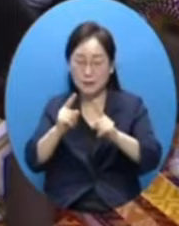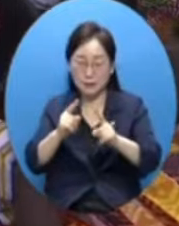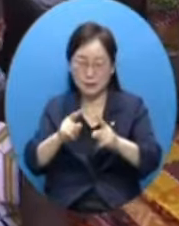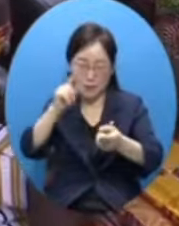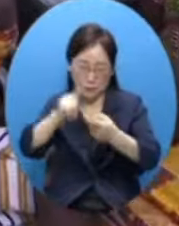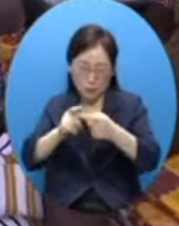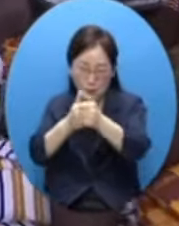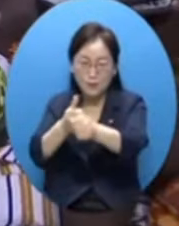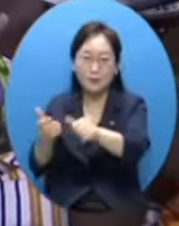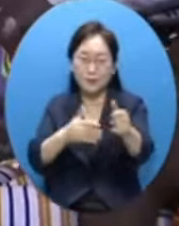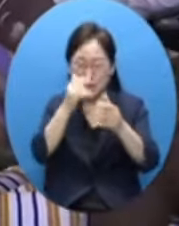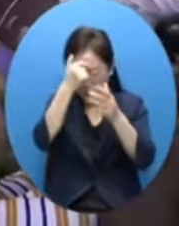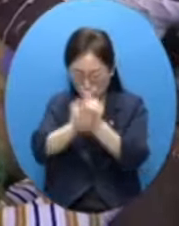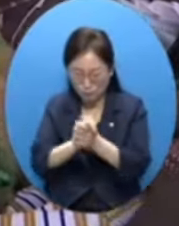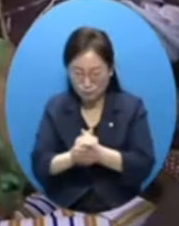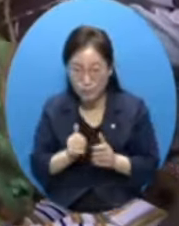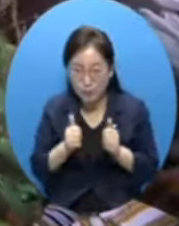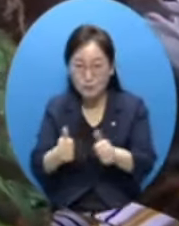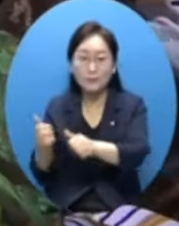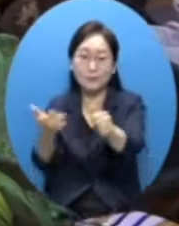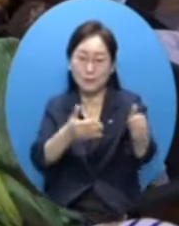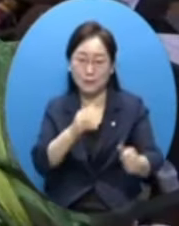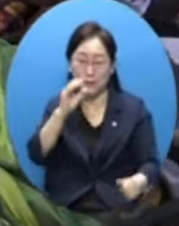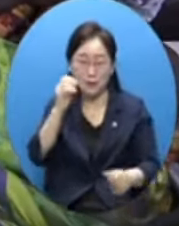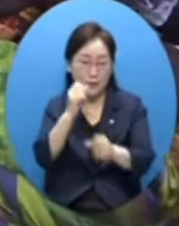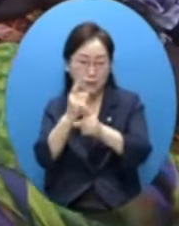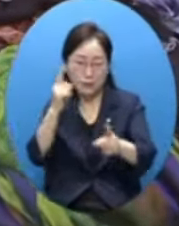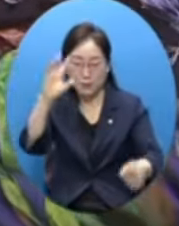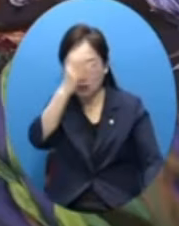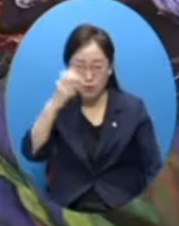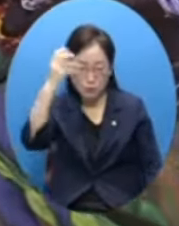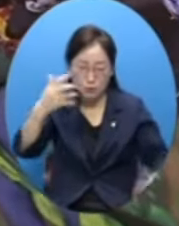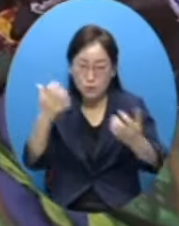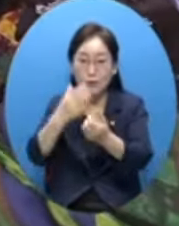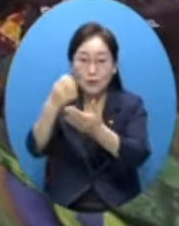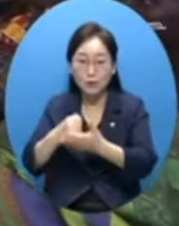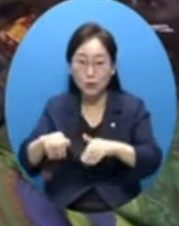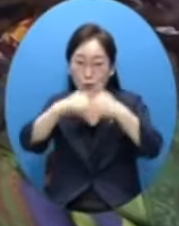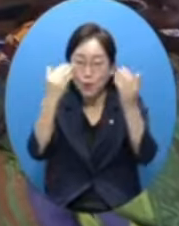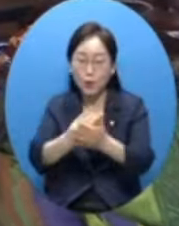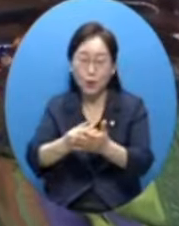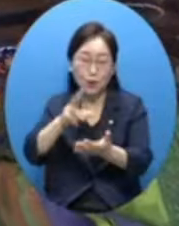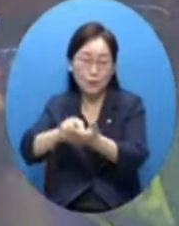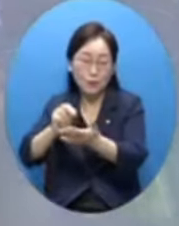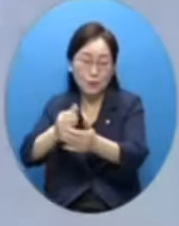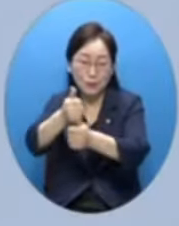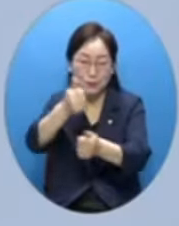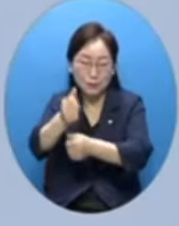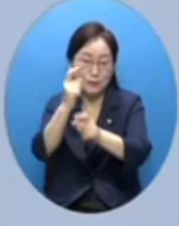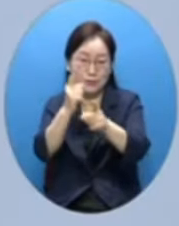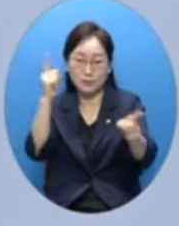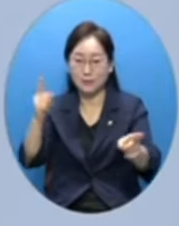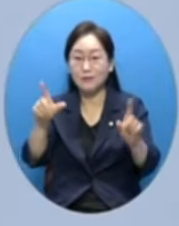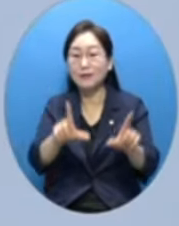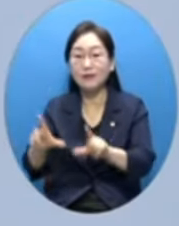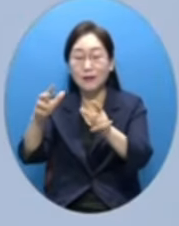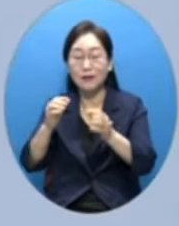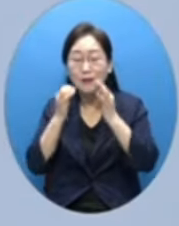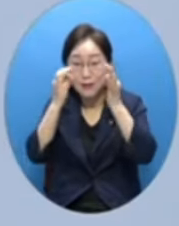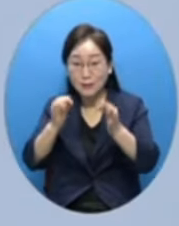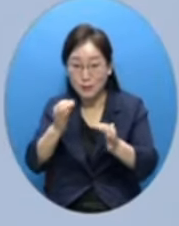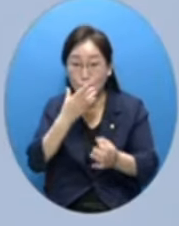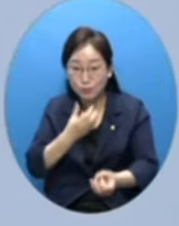합니다 기도의 사람이 되야 합니다 성의 사람들이 되어서 모든 문제 어려고 승리는 삶을 살아가는 여러분 모두가 되기를 간절히